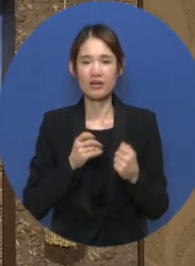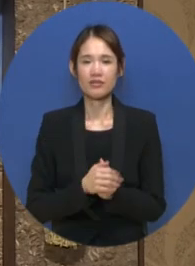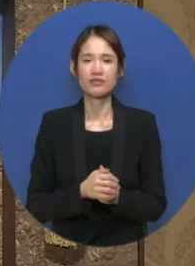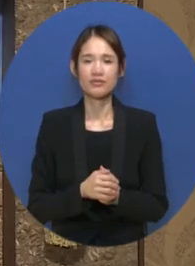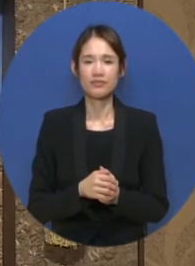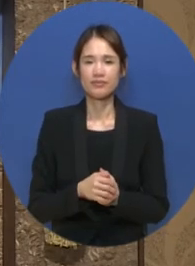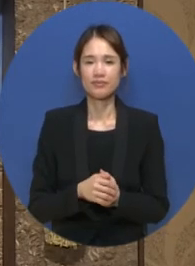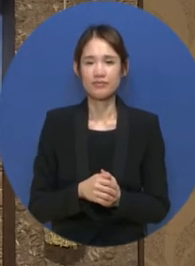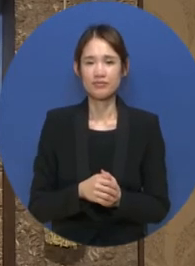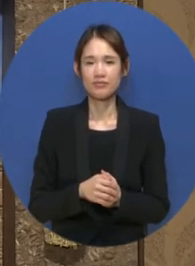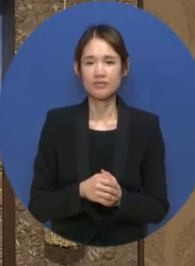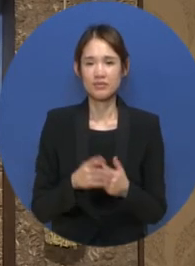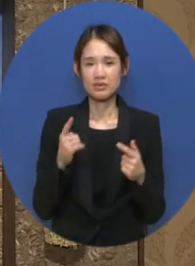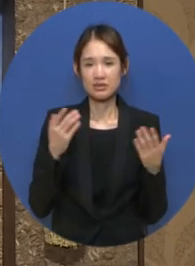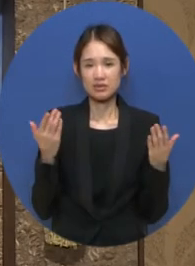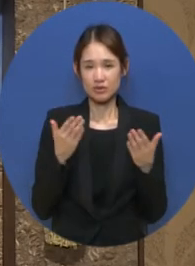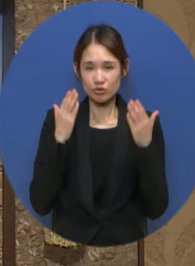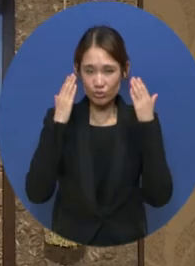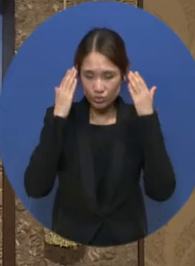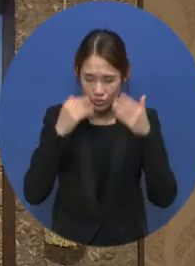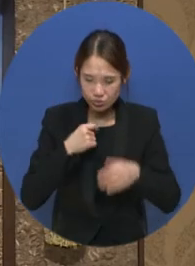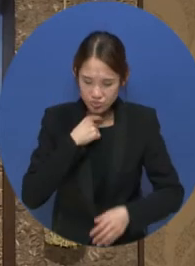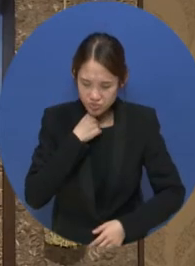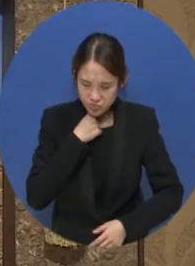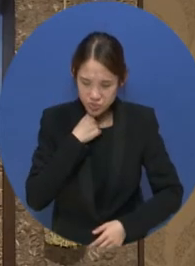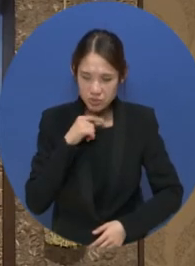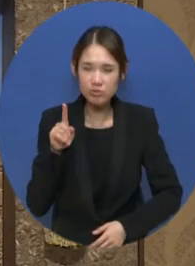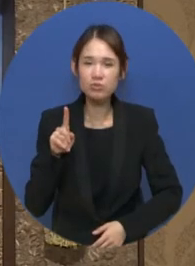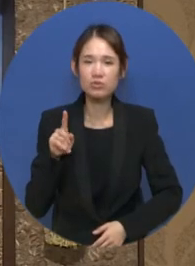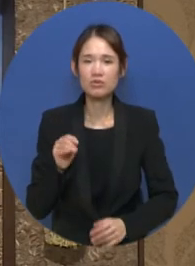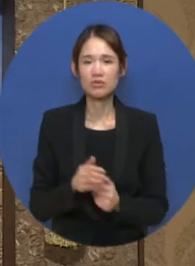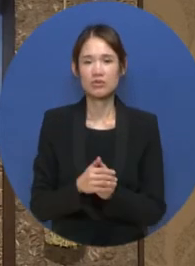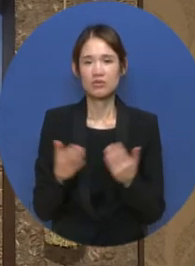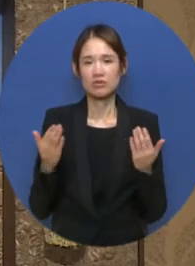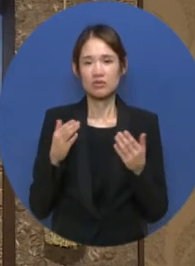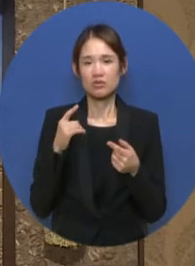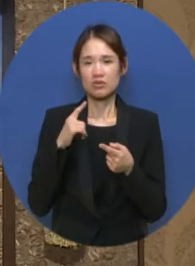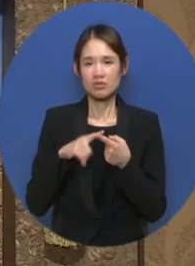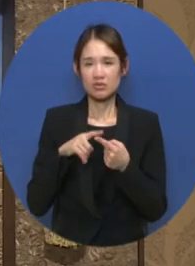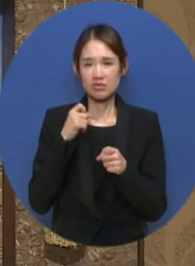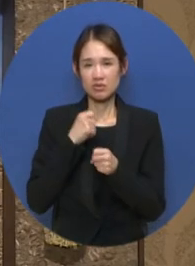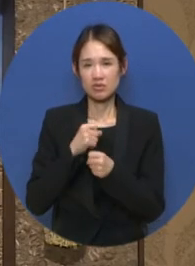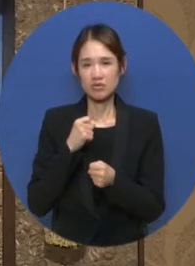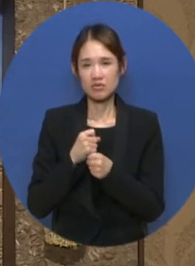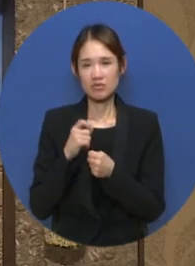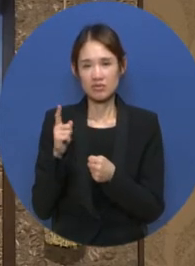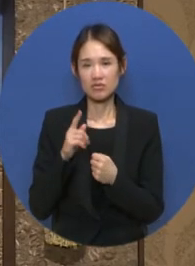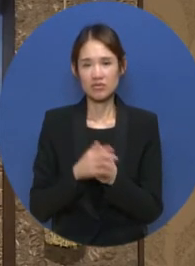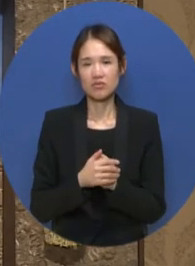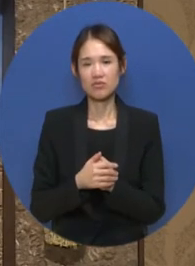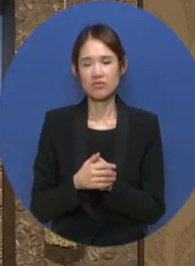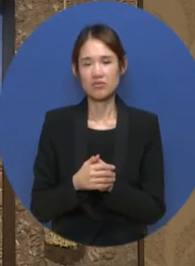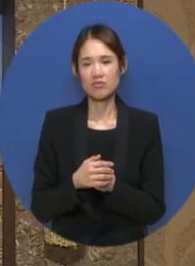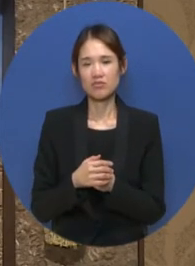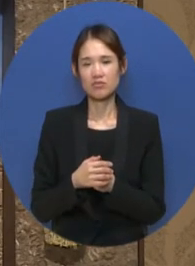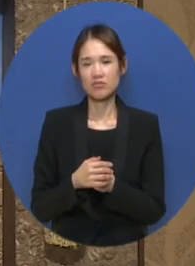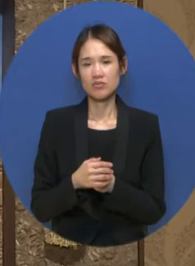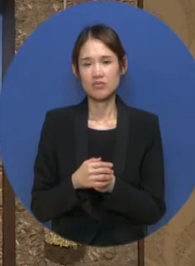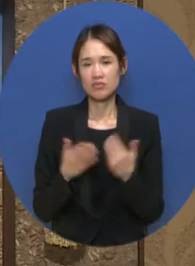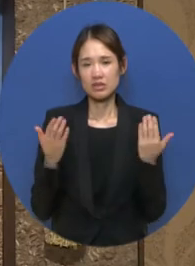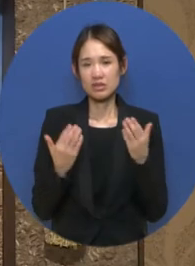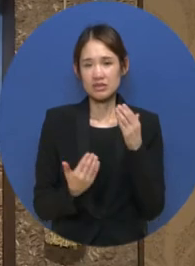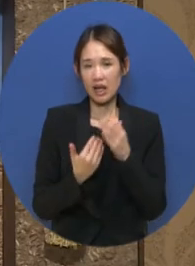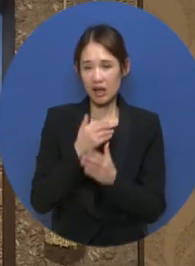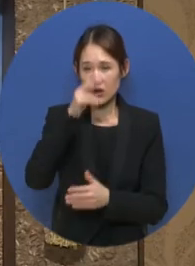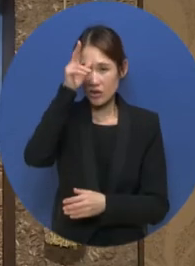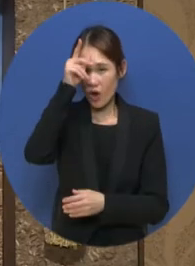사실 근데 이 사건에서 제가 조금 주목하고 싶었던 건 좀 사건을 좀 되게 다음 스러워 어떤 것은 에 이제 이 사건 이제